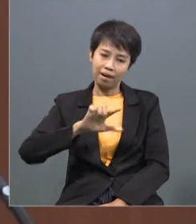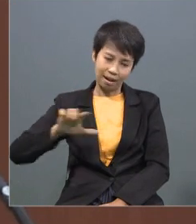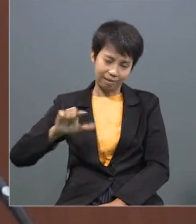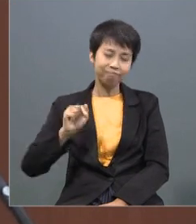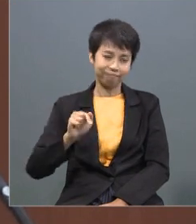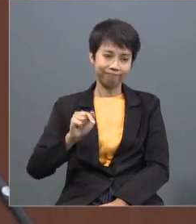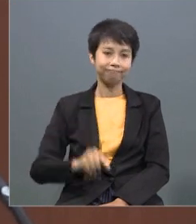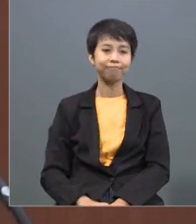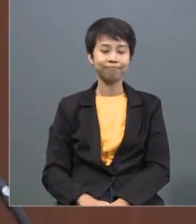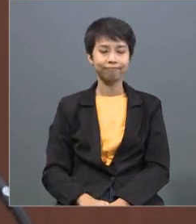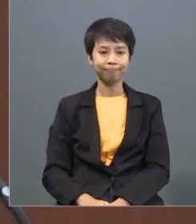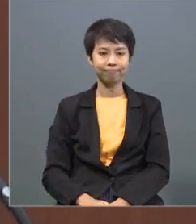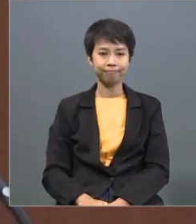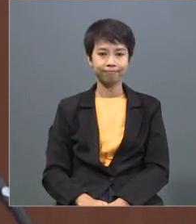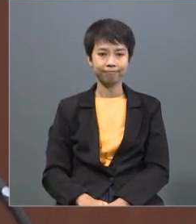กัน